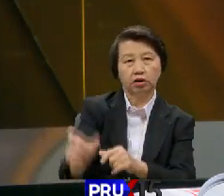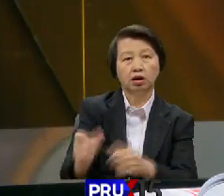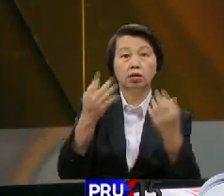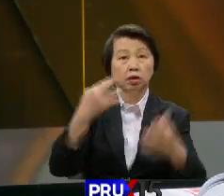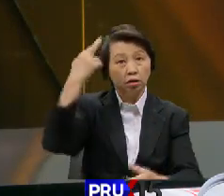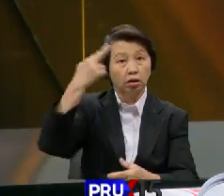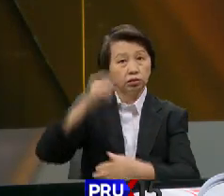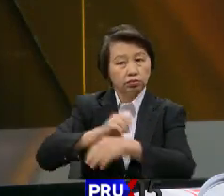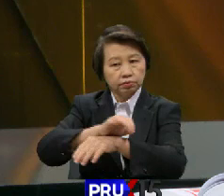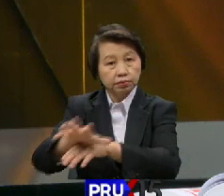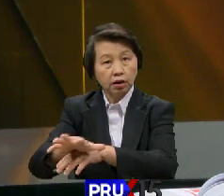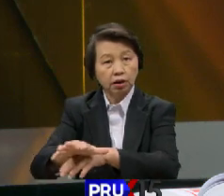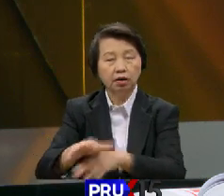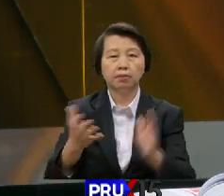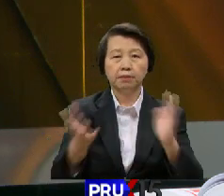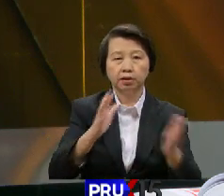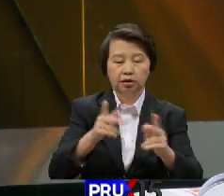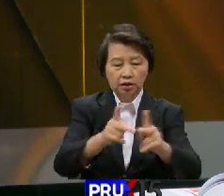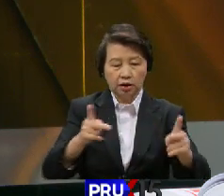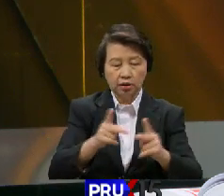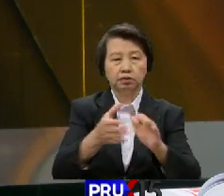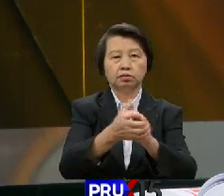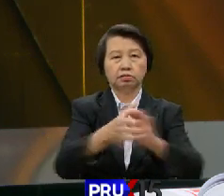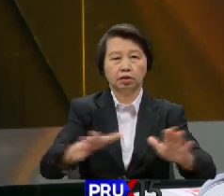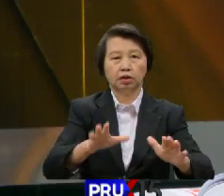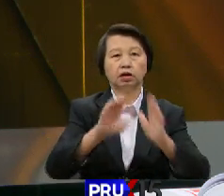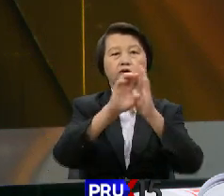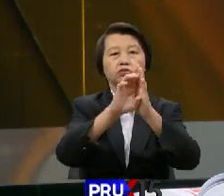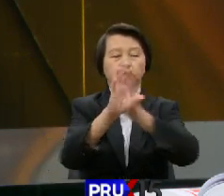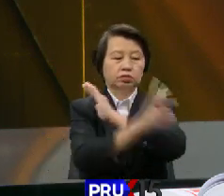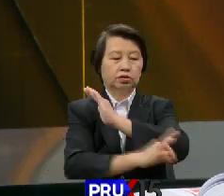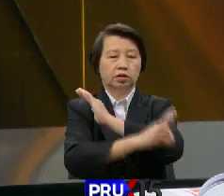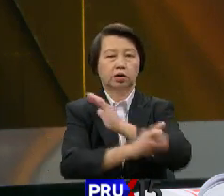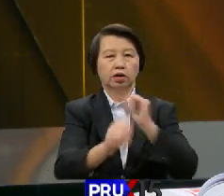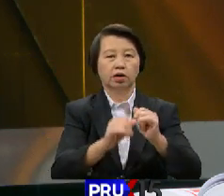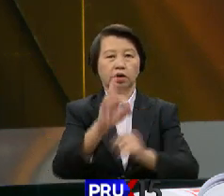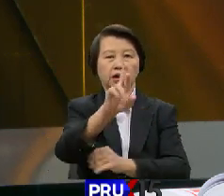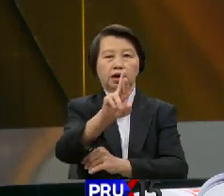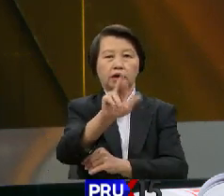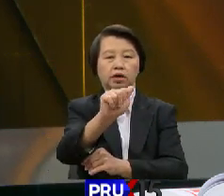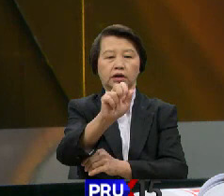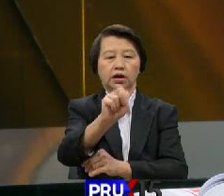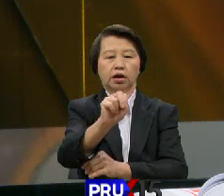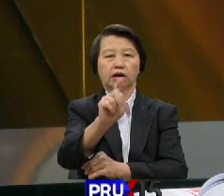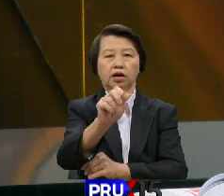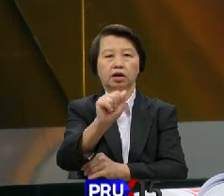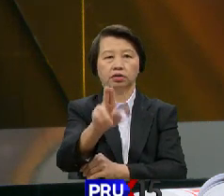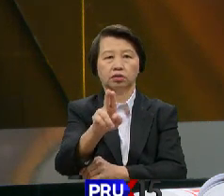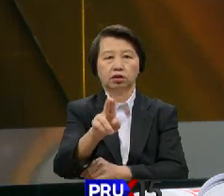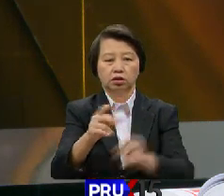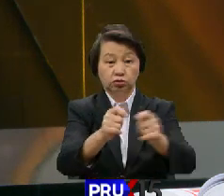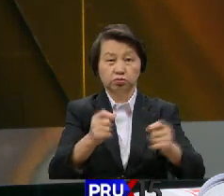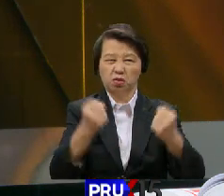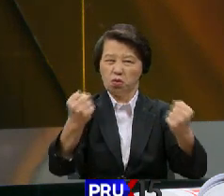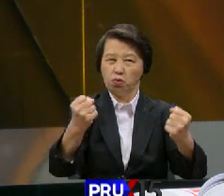faktor mempengaruhi berbanding kawasan-kawasan selamat tertentu misalnya kalau kita ke Rantau misalnya ya itu memang